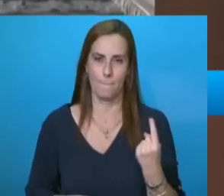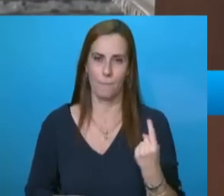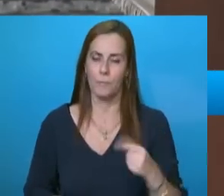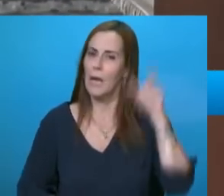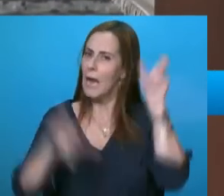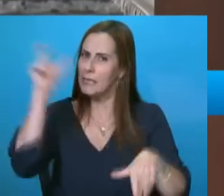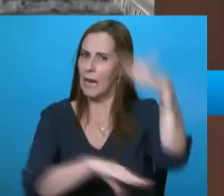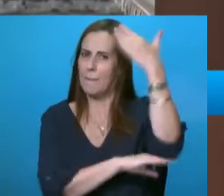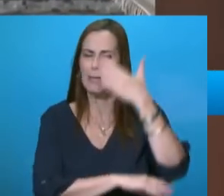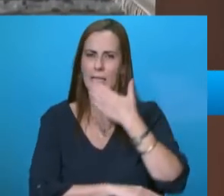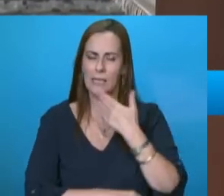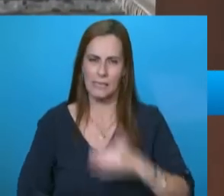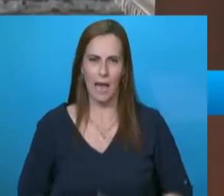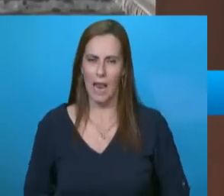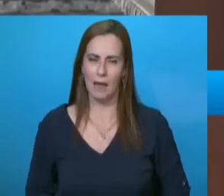אזרחי ישראל,